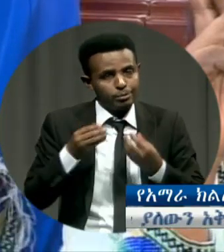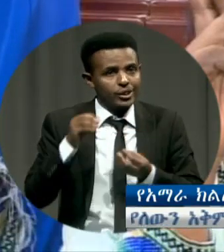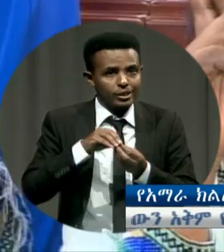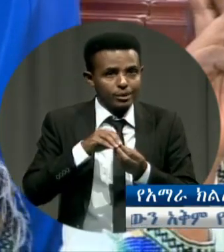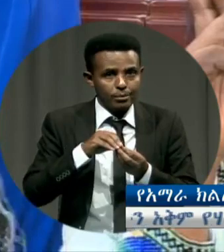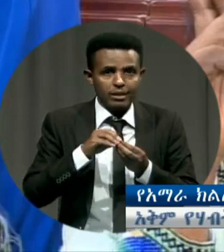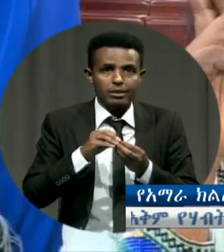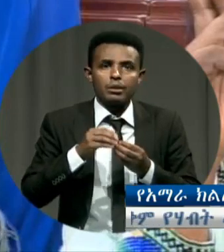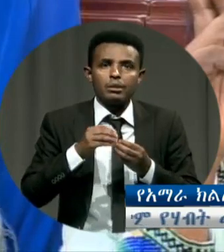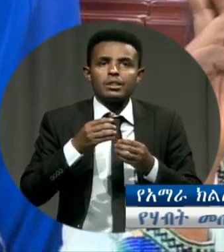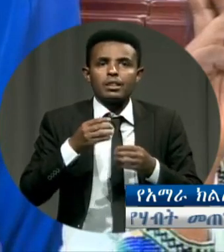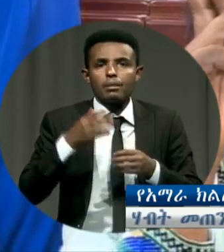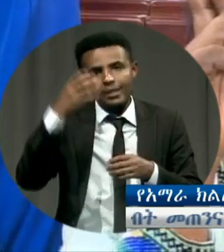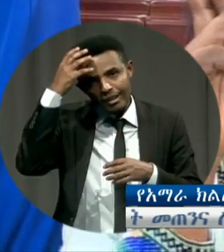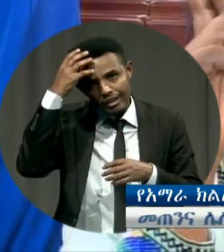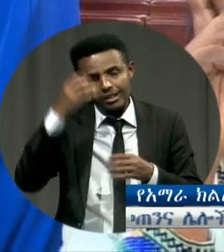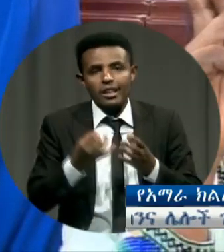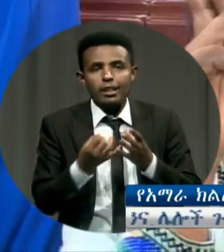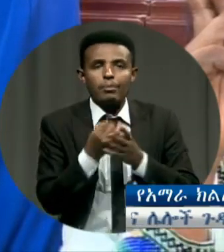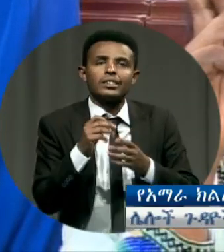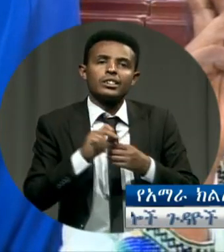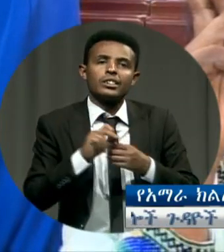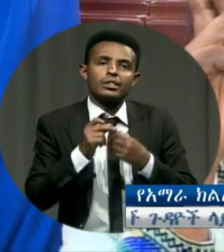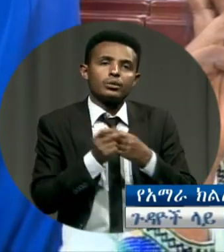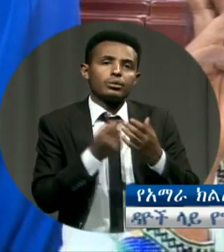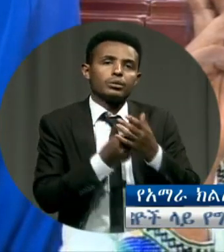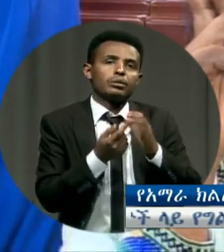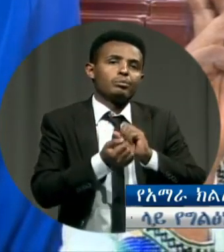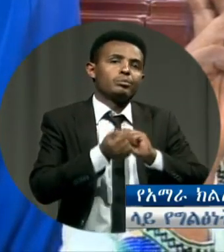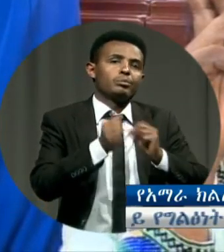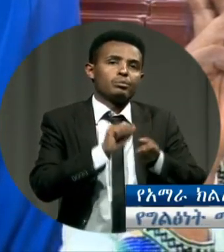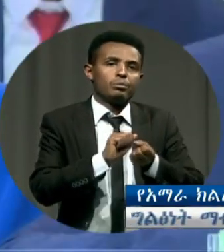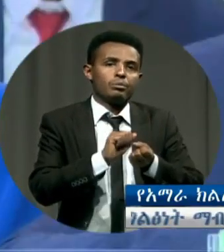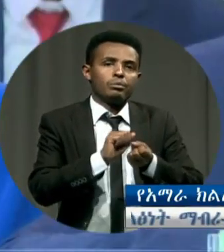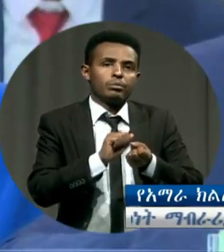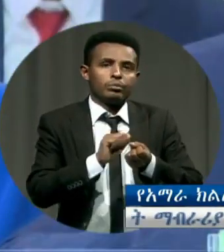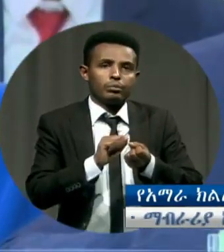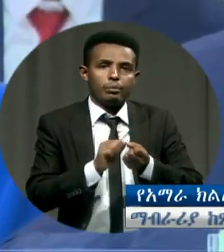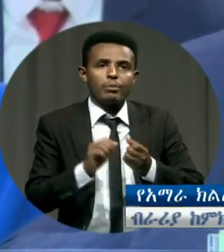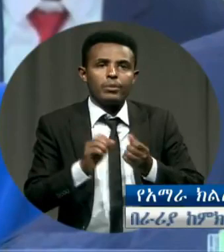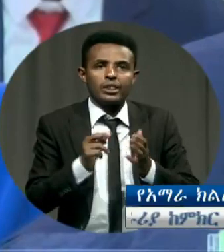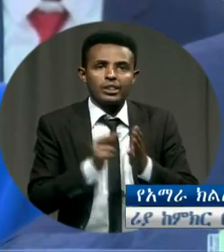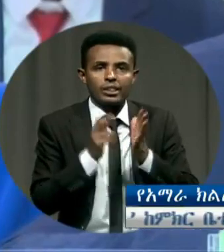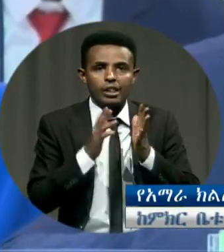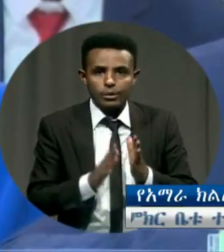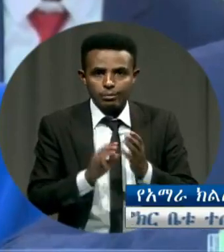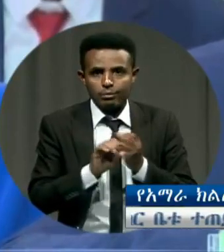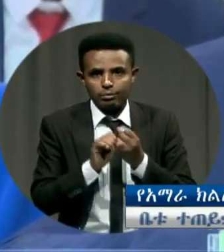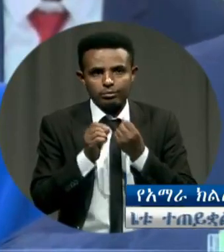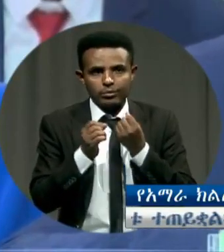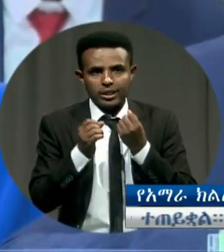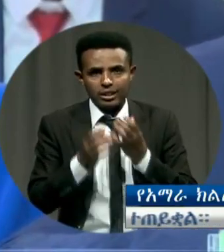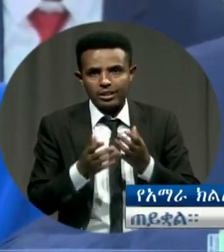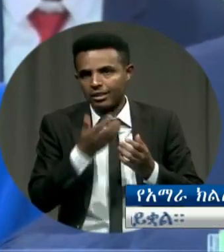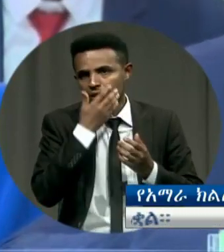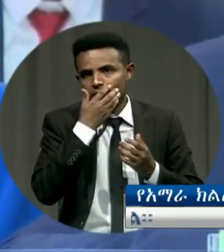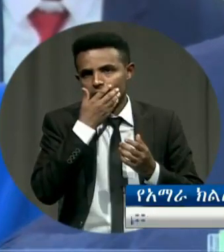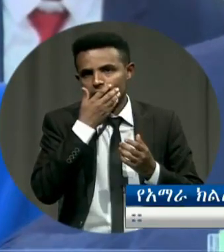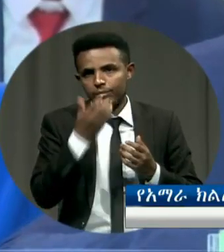የመንግስት የልማት ድርጅቶች ወደዛ ሊዞር የሚችልበት ህጋዊ መሰረት ካለ ወደዛ የሚዞርበት ሁኔታ ቢፈጠር አይሻልም